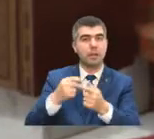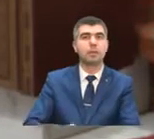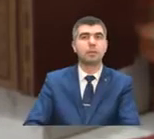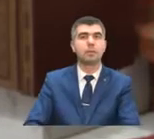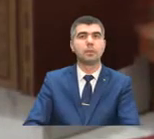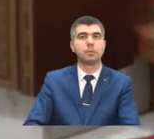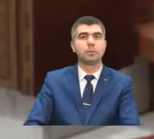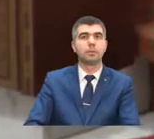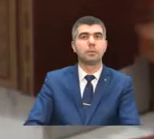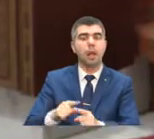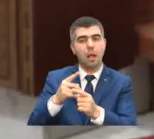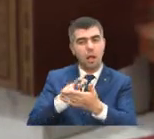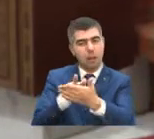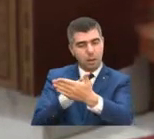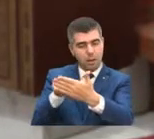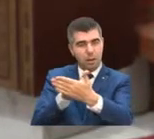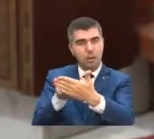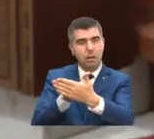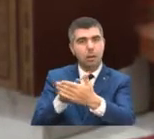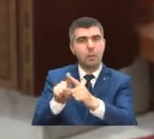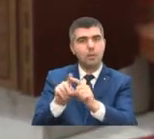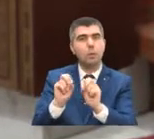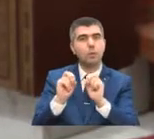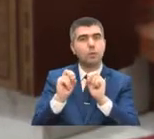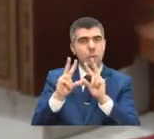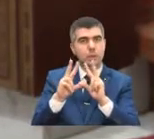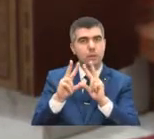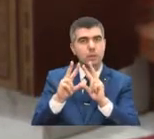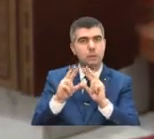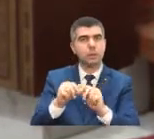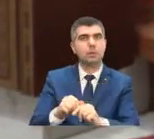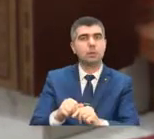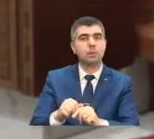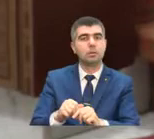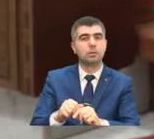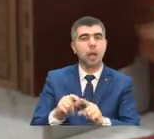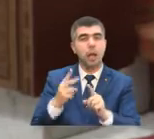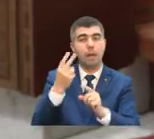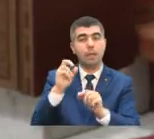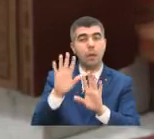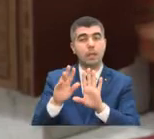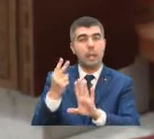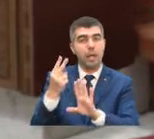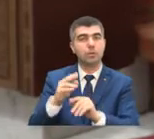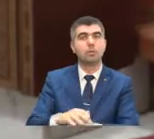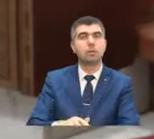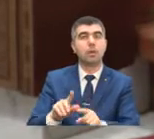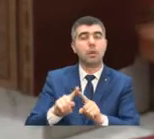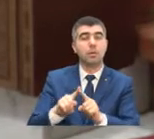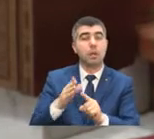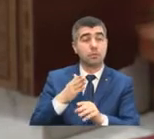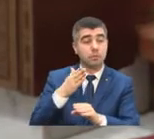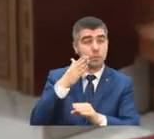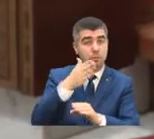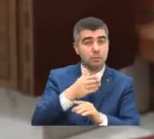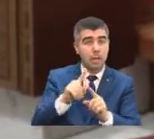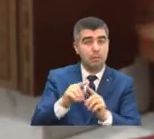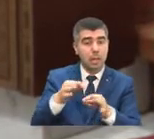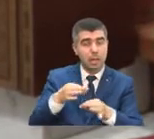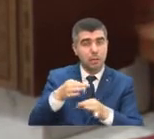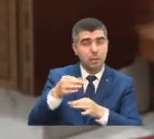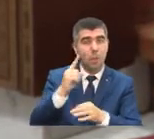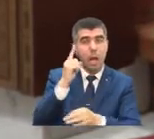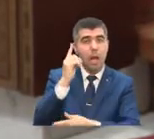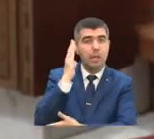لكم السماح، هذه دورية ديال 2012 ديال الوزارة، السماح بالنزول على المساحة الإكتار